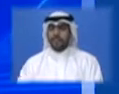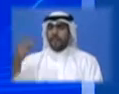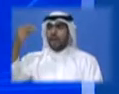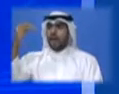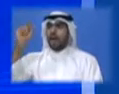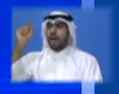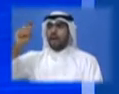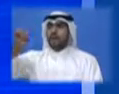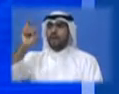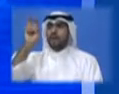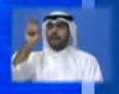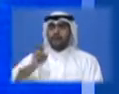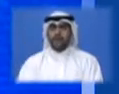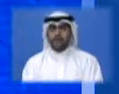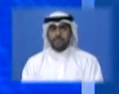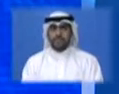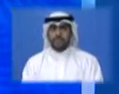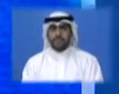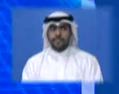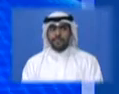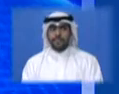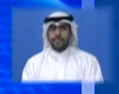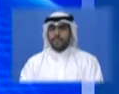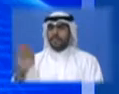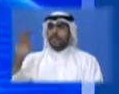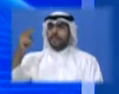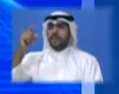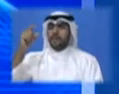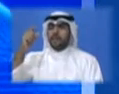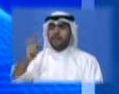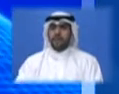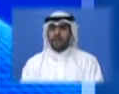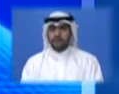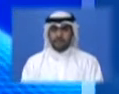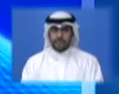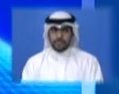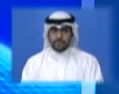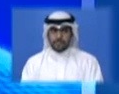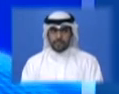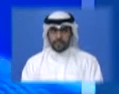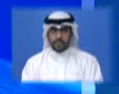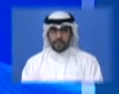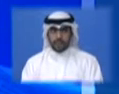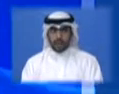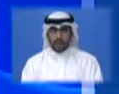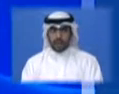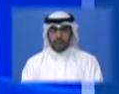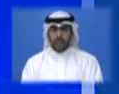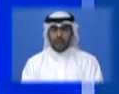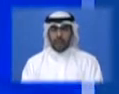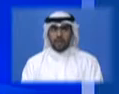العبيدان، عفرة علي سالم جابر المري، سعد محمد عبد الله سعد العجمي.